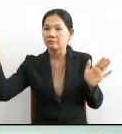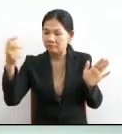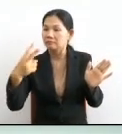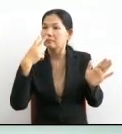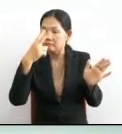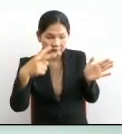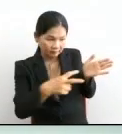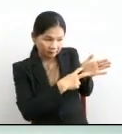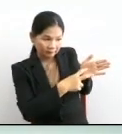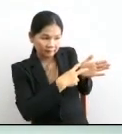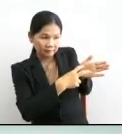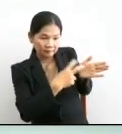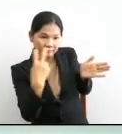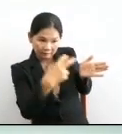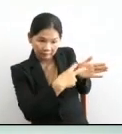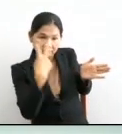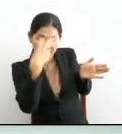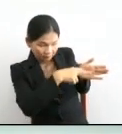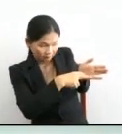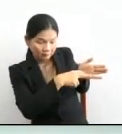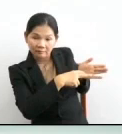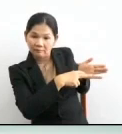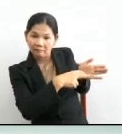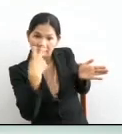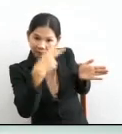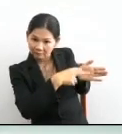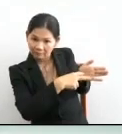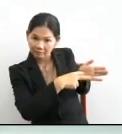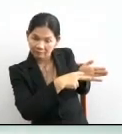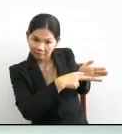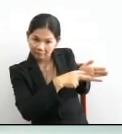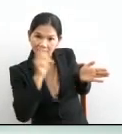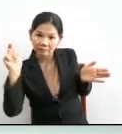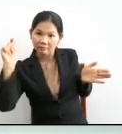con chà con mớ khuyên ai khá tớ